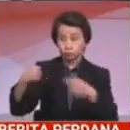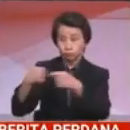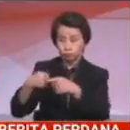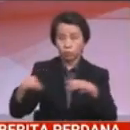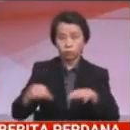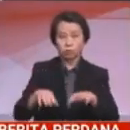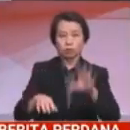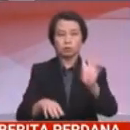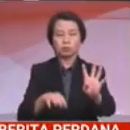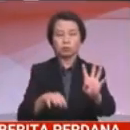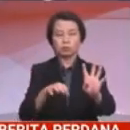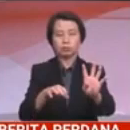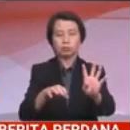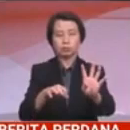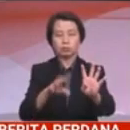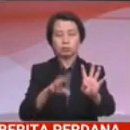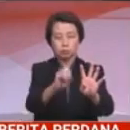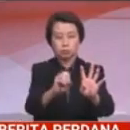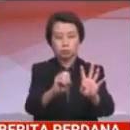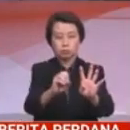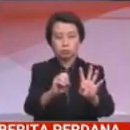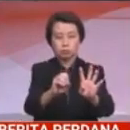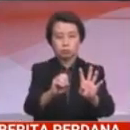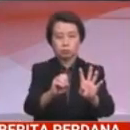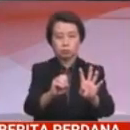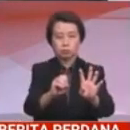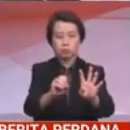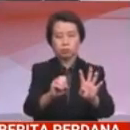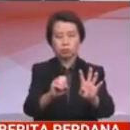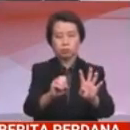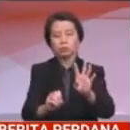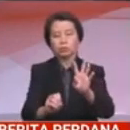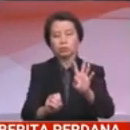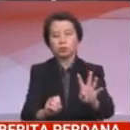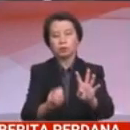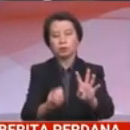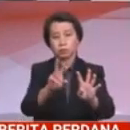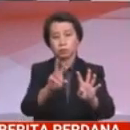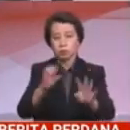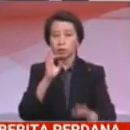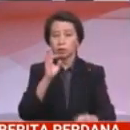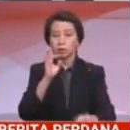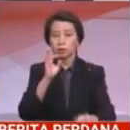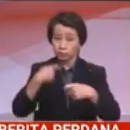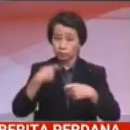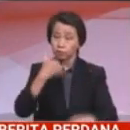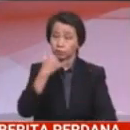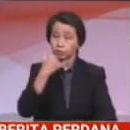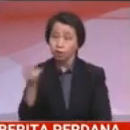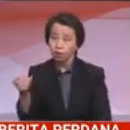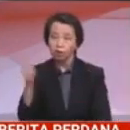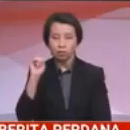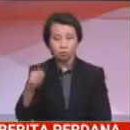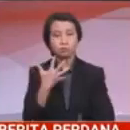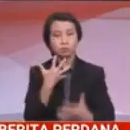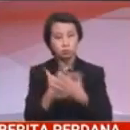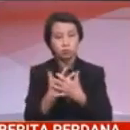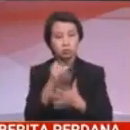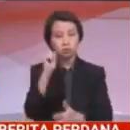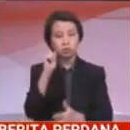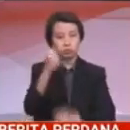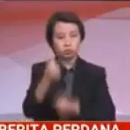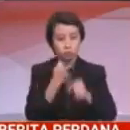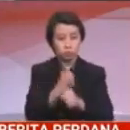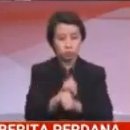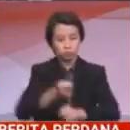Seksyen 420 Kanun Kesiksaan. Jika sabit kesalahan, boleh dihukum penjara sehingga 10